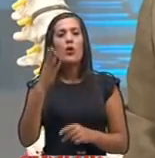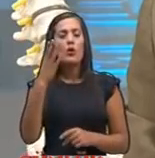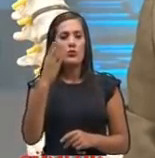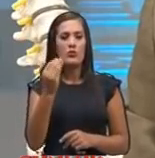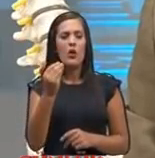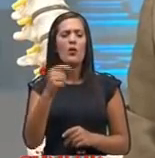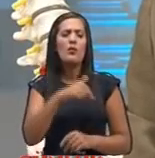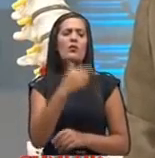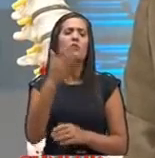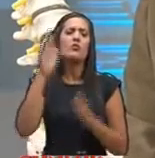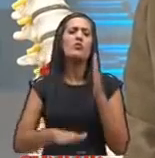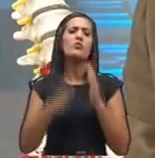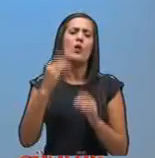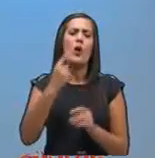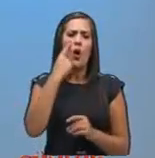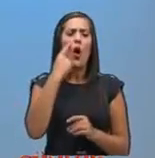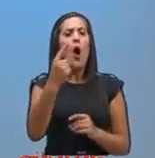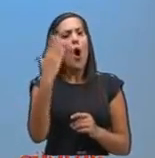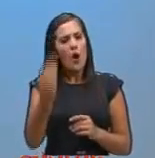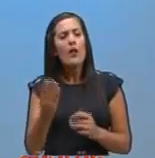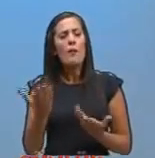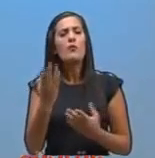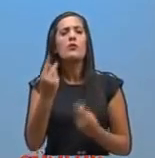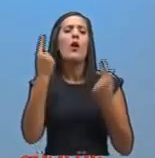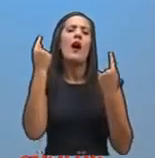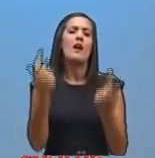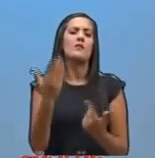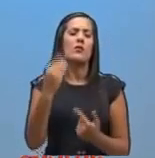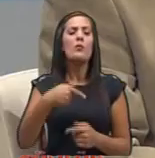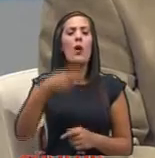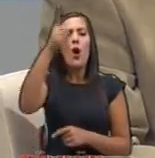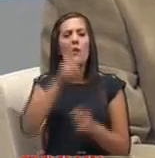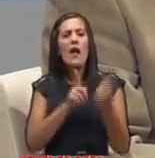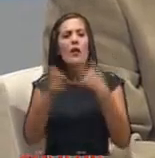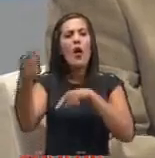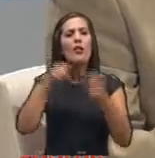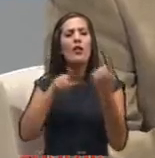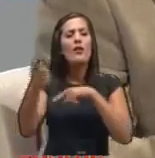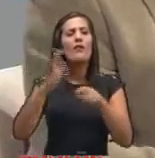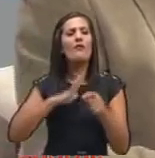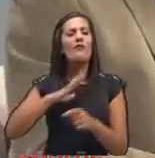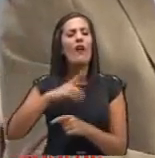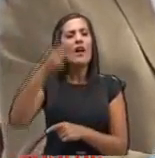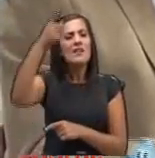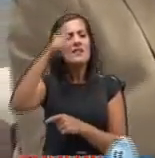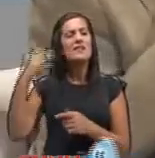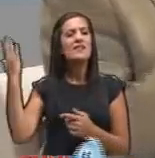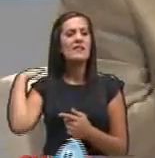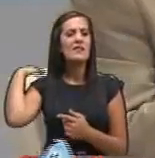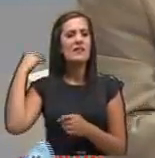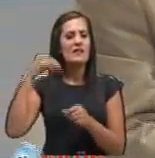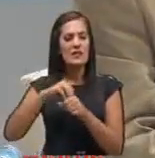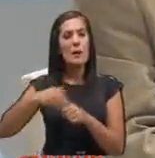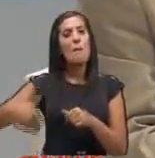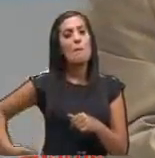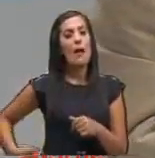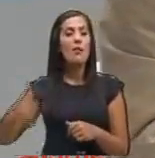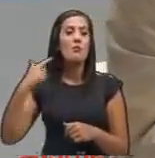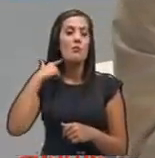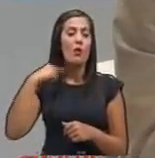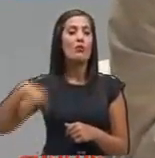derece düşüktür. Çünkü omurgamızın daha hareketli veya en hareketli bölgeleri bel bölgesi ve boyun